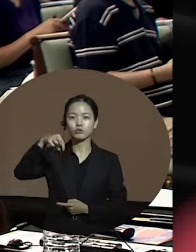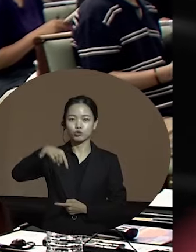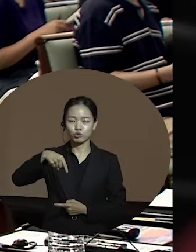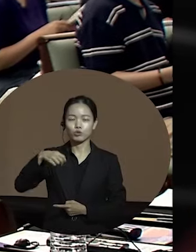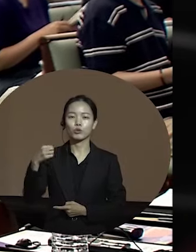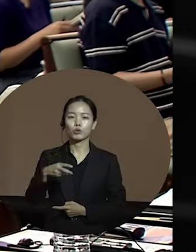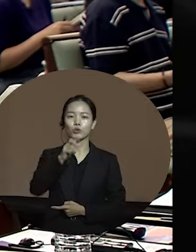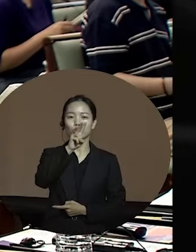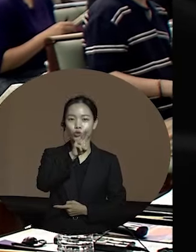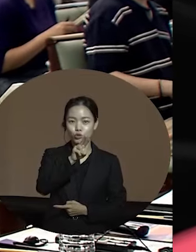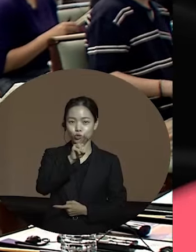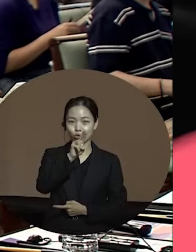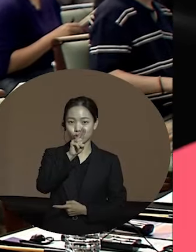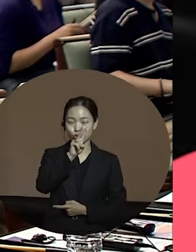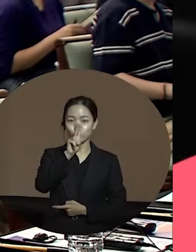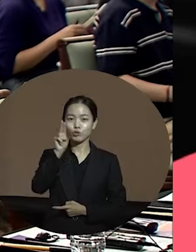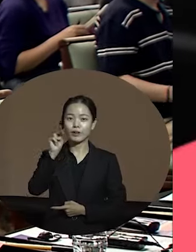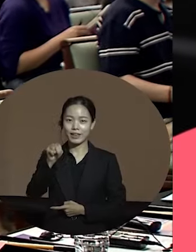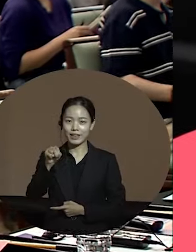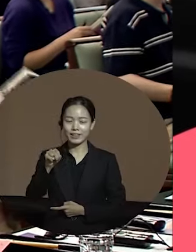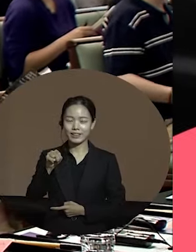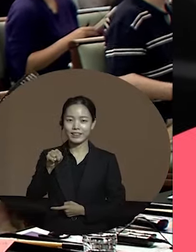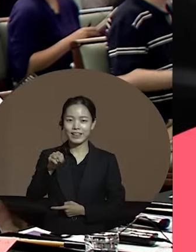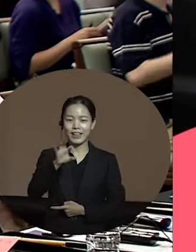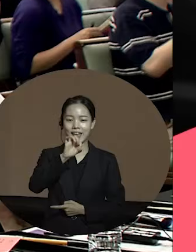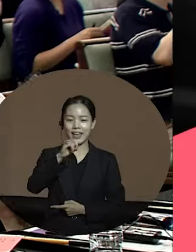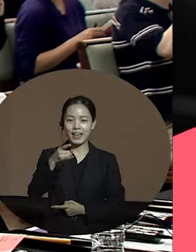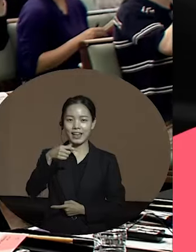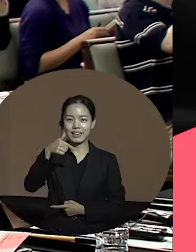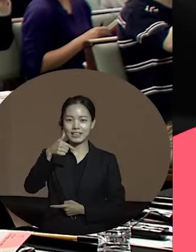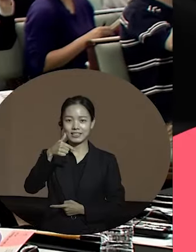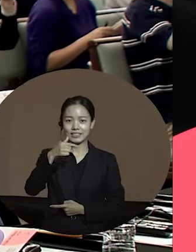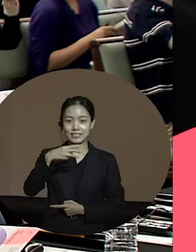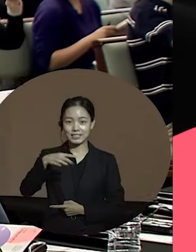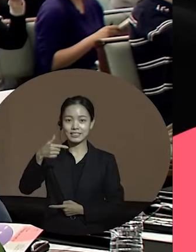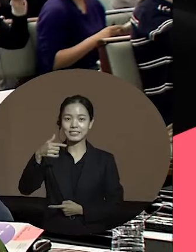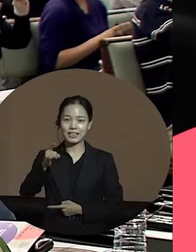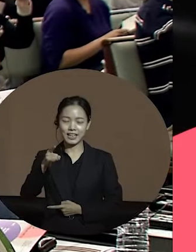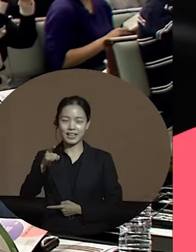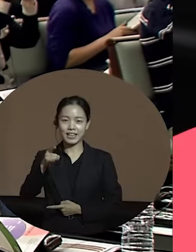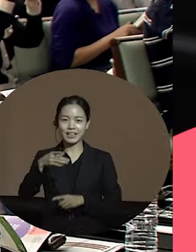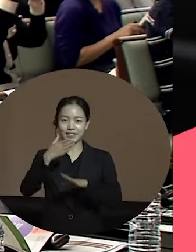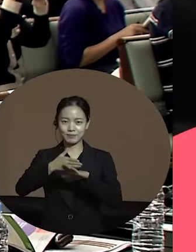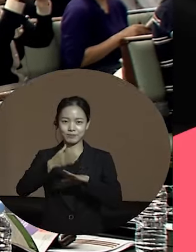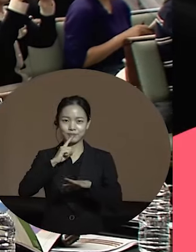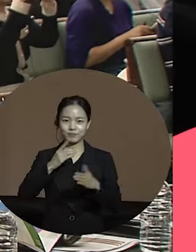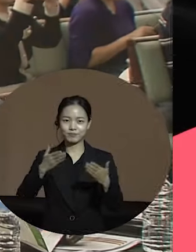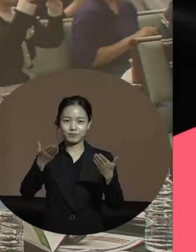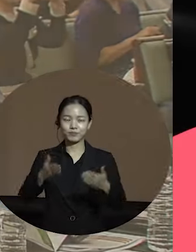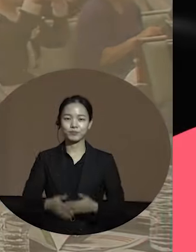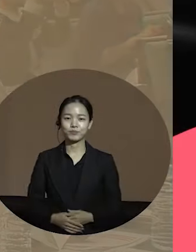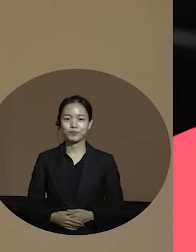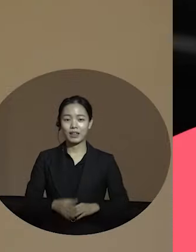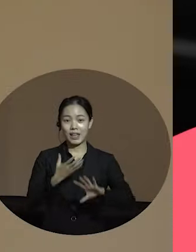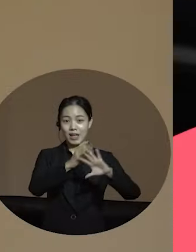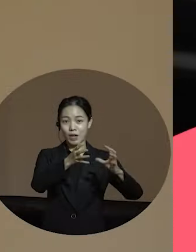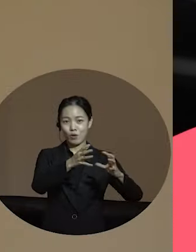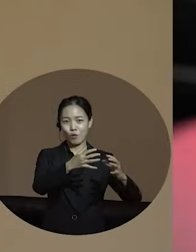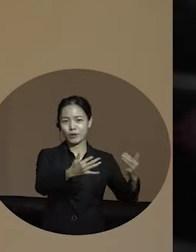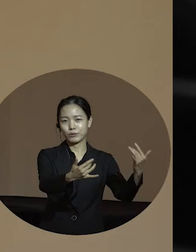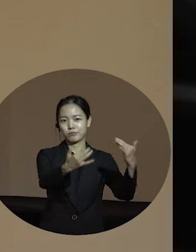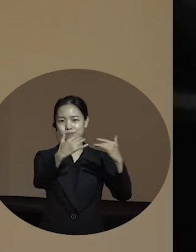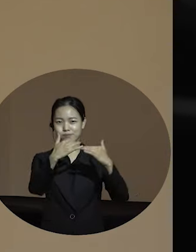오또네 문화사무총장부님께도 깊은 감사의 말씀을 드립니다. 해외에서 찾아오신 연사분들, 또